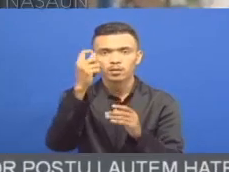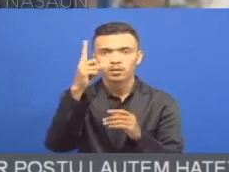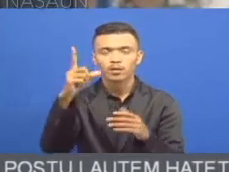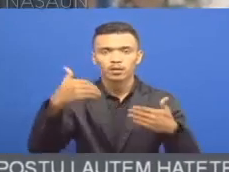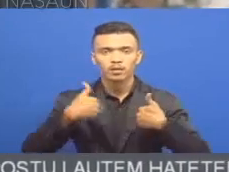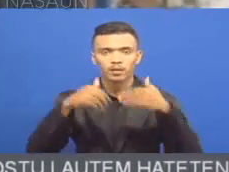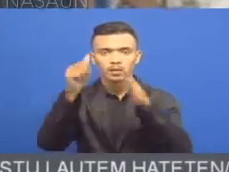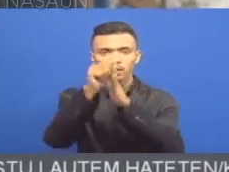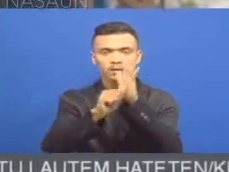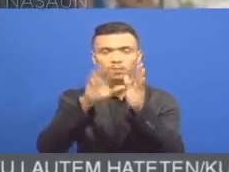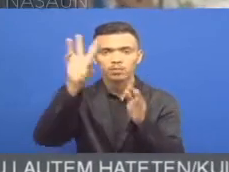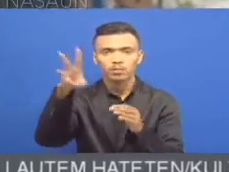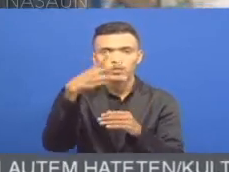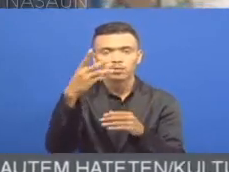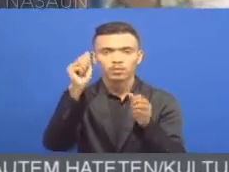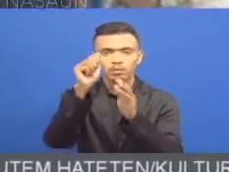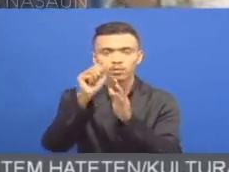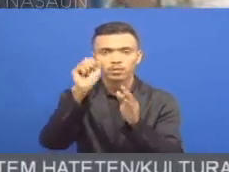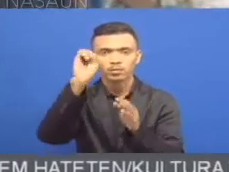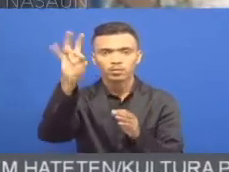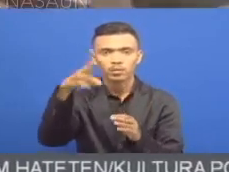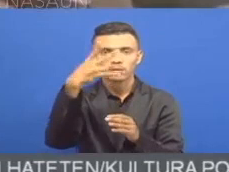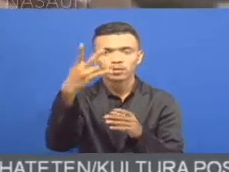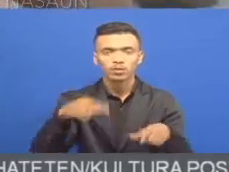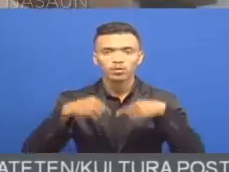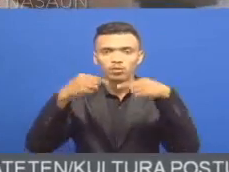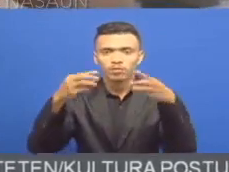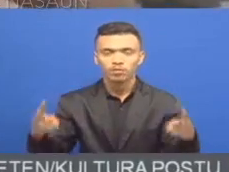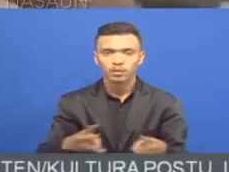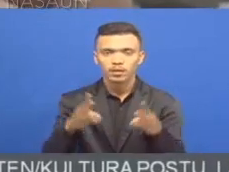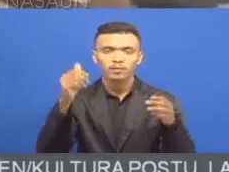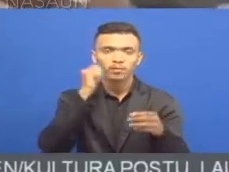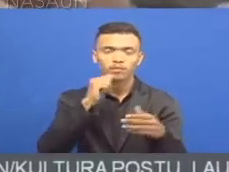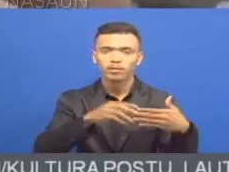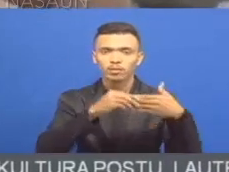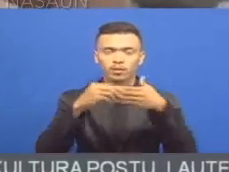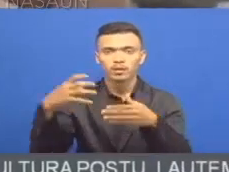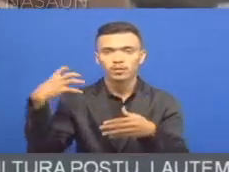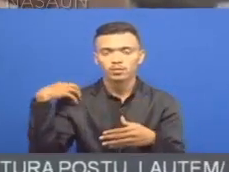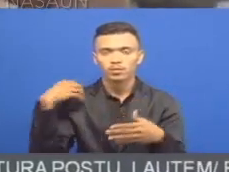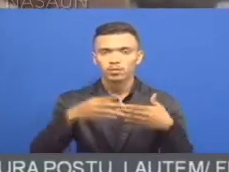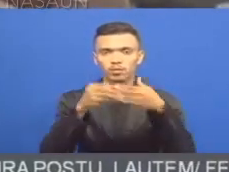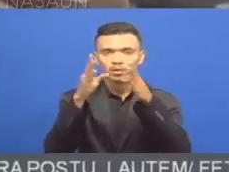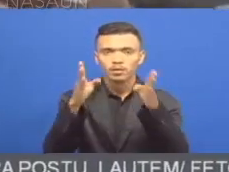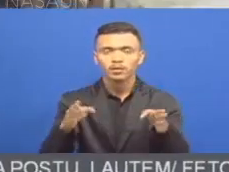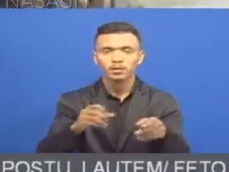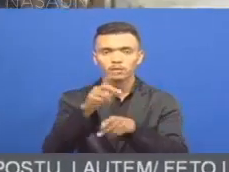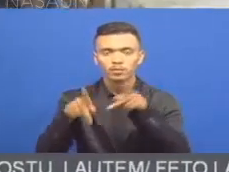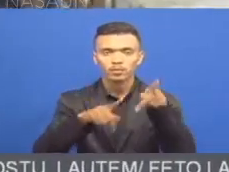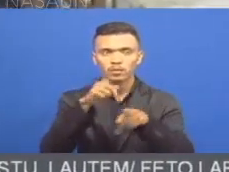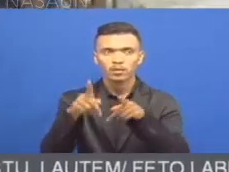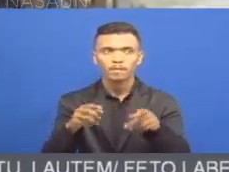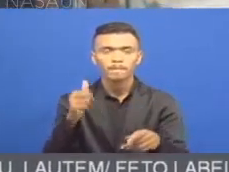iha artigo sanolu resinento sanolu resinhitu, fondalam ba feto atu lidera iha institusaun ka lider comunitaria.